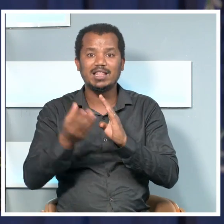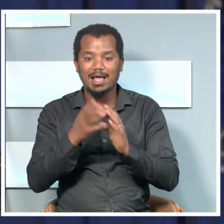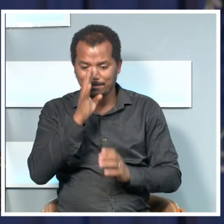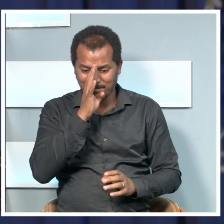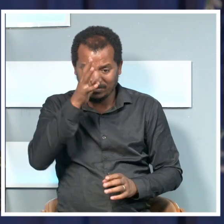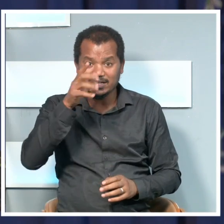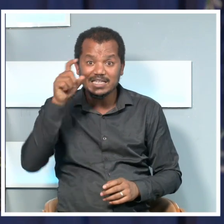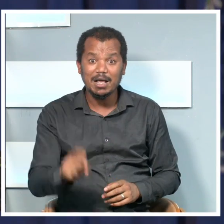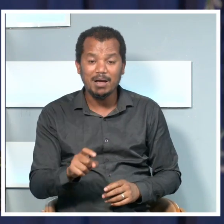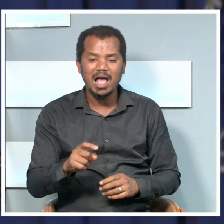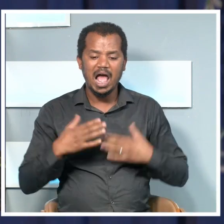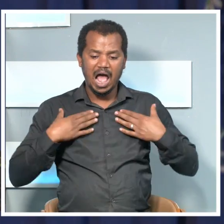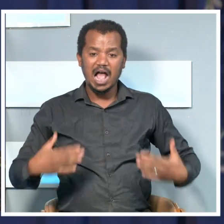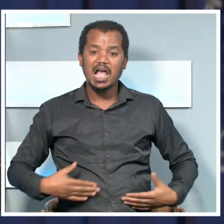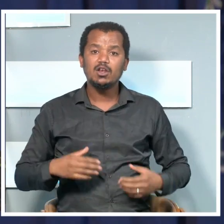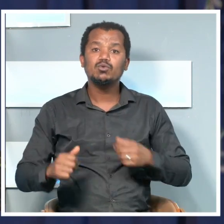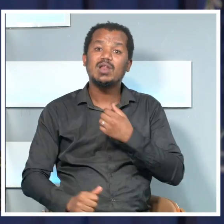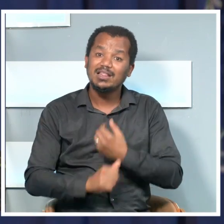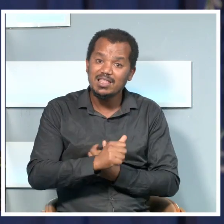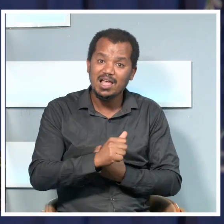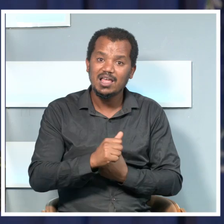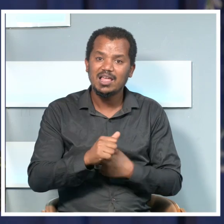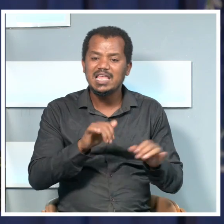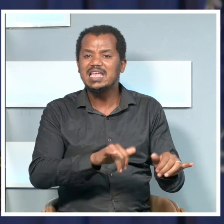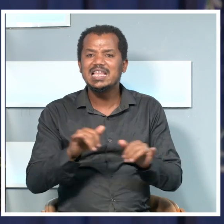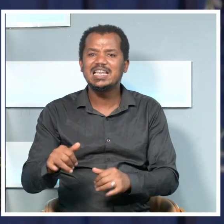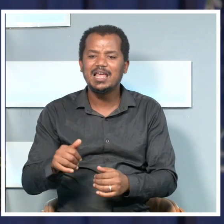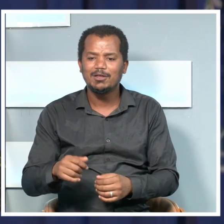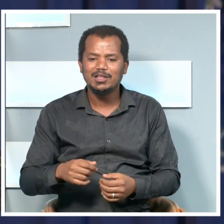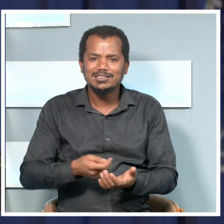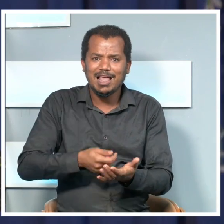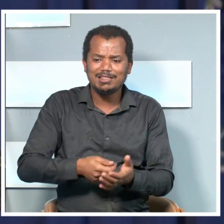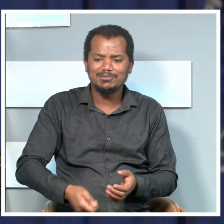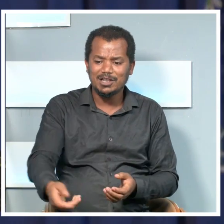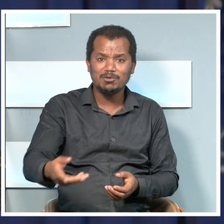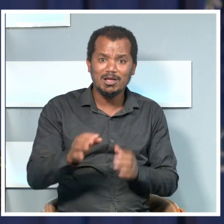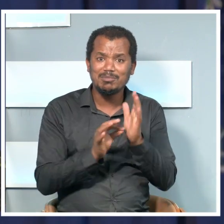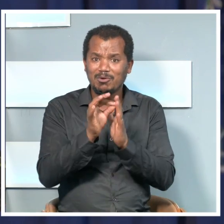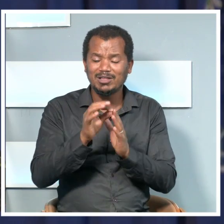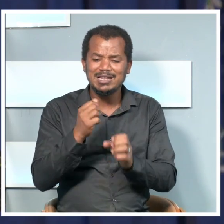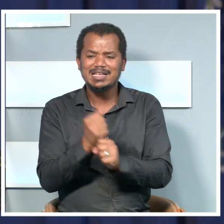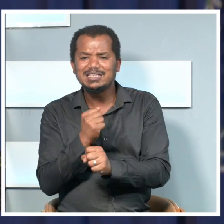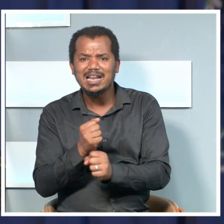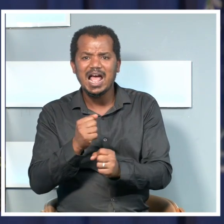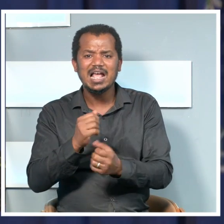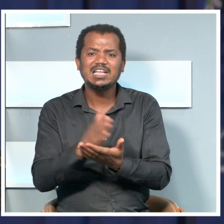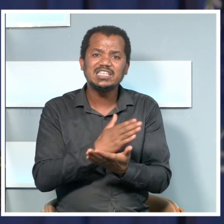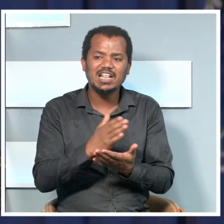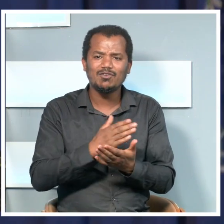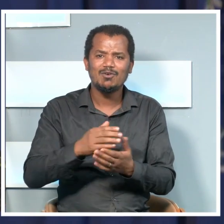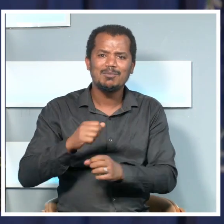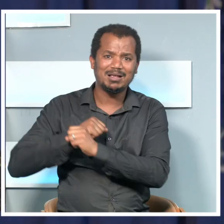ምቹ ሁኔታ መፍጠር ሲገባ አካል ጉዳተኛ እንደ ተመጽዋጭ በመቁጠር ከስራና